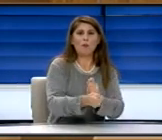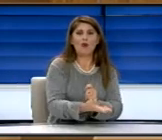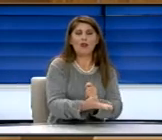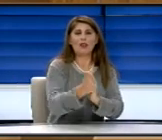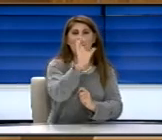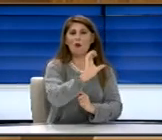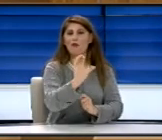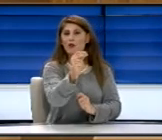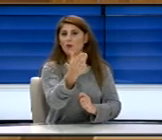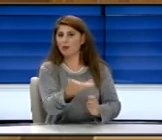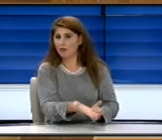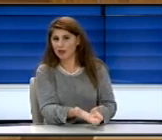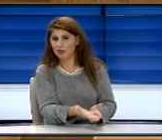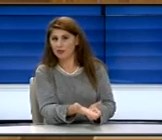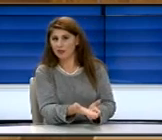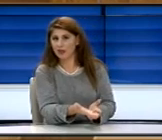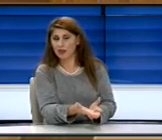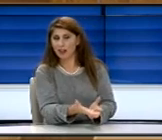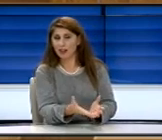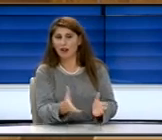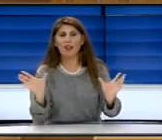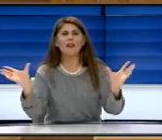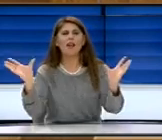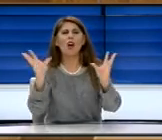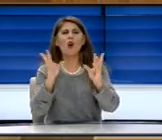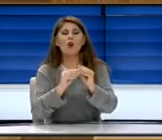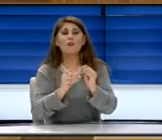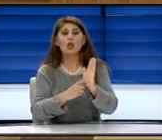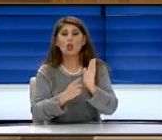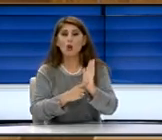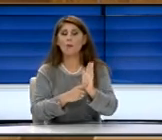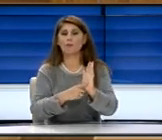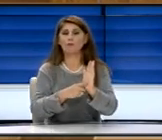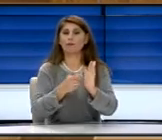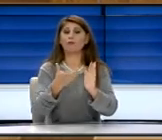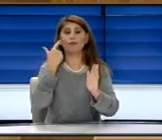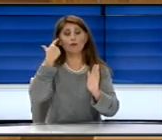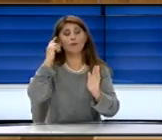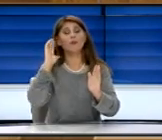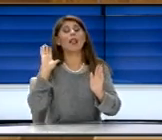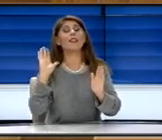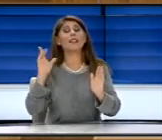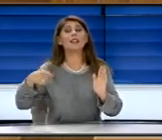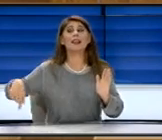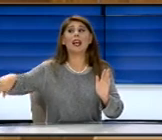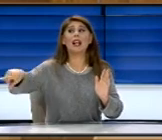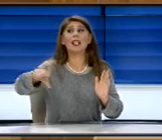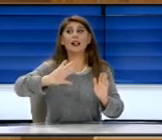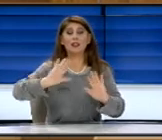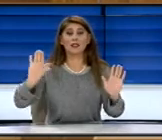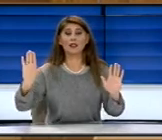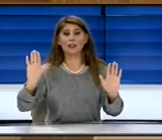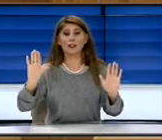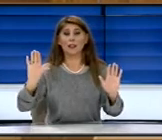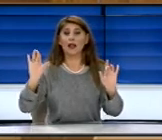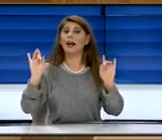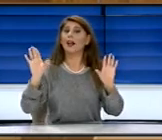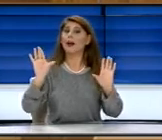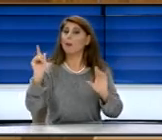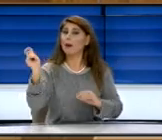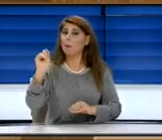ευρωβουλευτές. Για όλα αυτά τα νόμιμα, τα θεσμοθετημένα, δεν έχει να πει κανείς τίποτα από καμιά